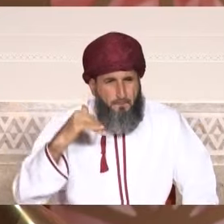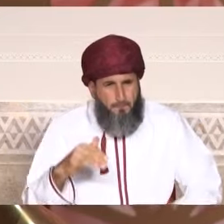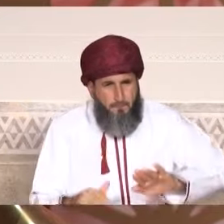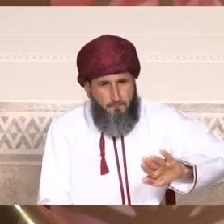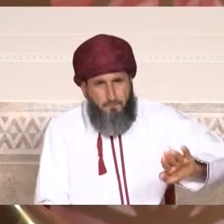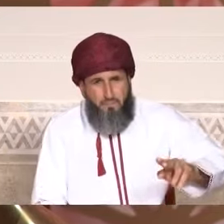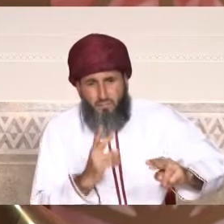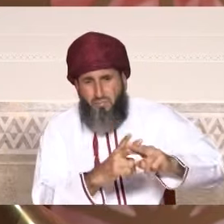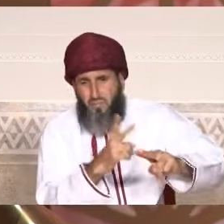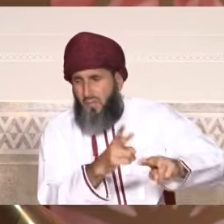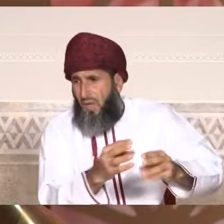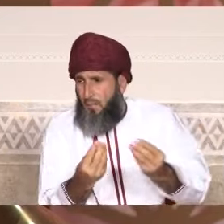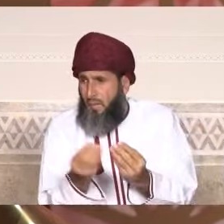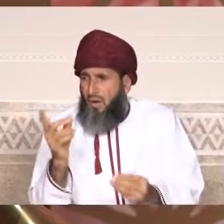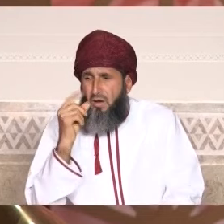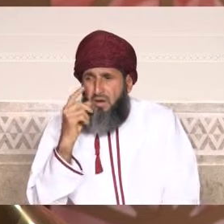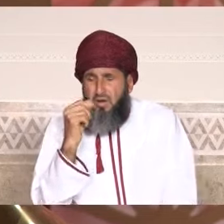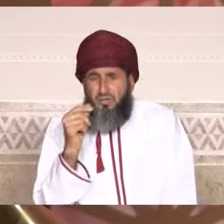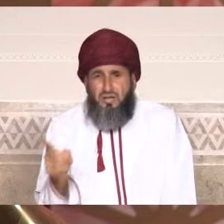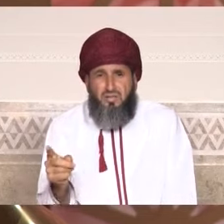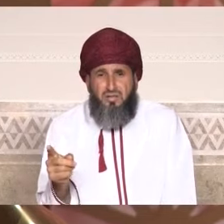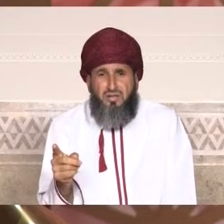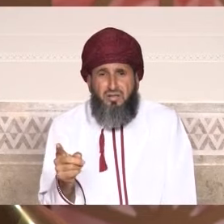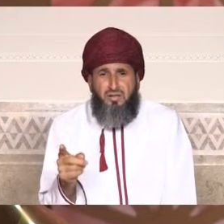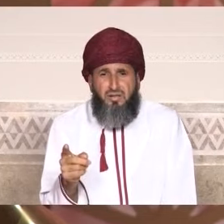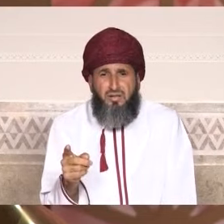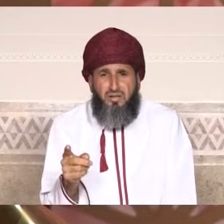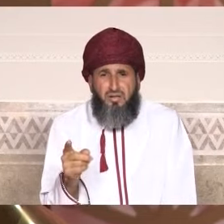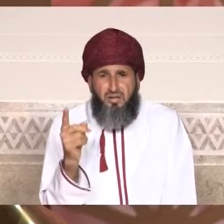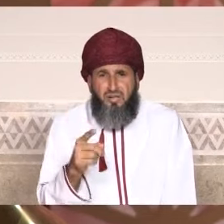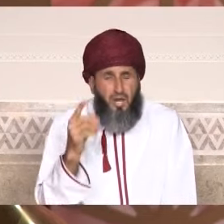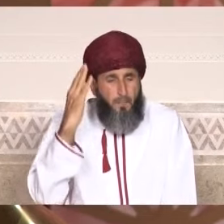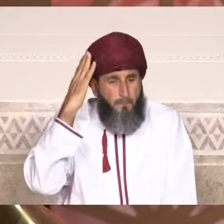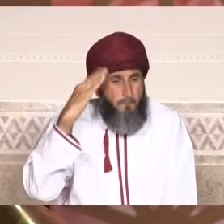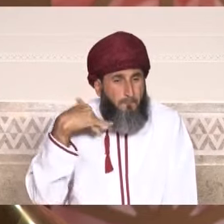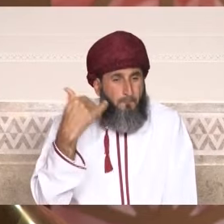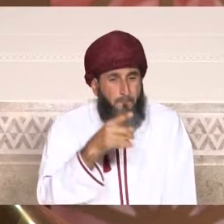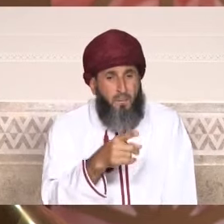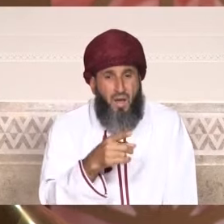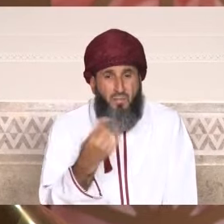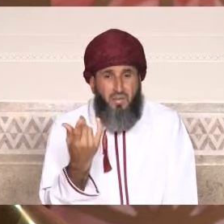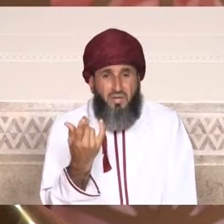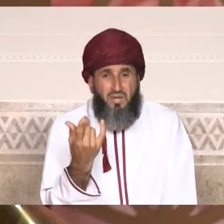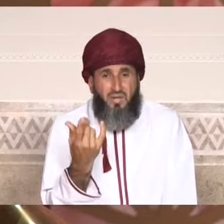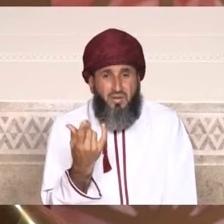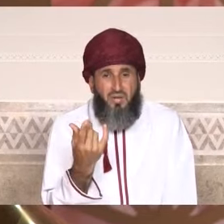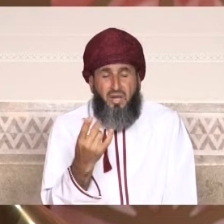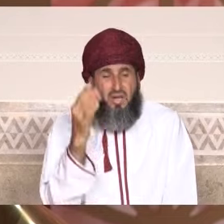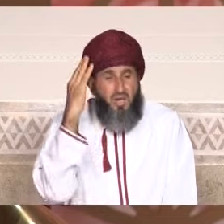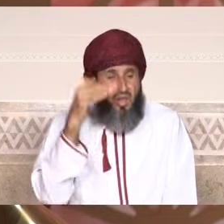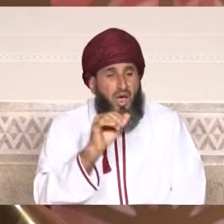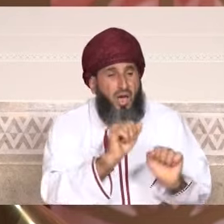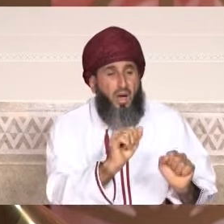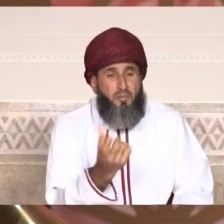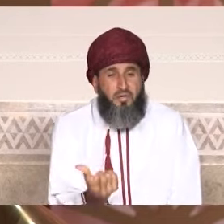إذا تحدثت إلى الرجال حتى في حديثها، إذا كان هذا التوجيه إلى نساء المؤمنين رضوان الله تعالى، إلى نساء رسول الله صلى